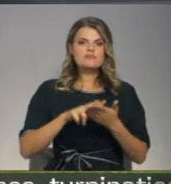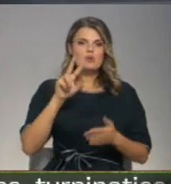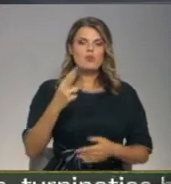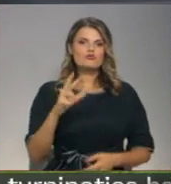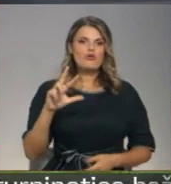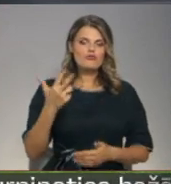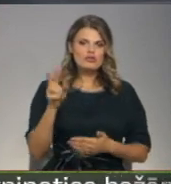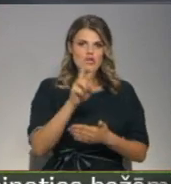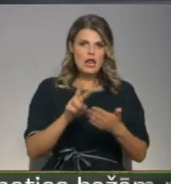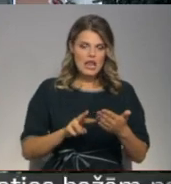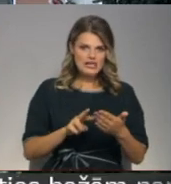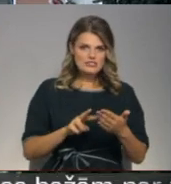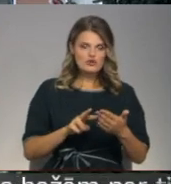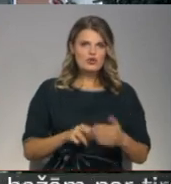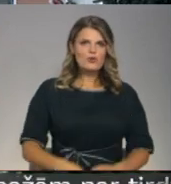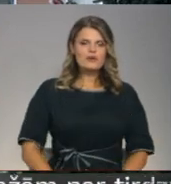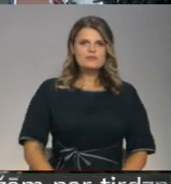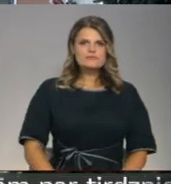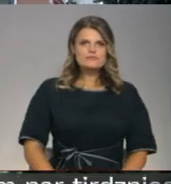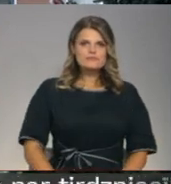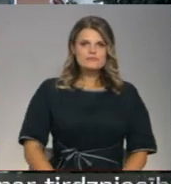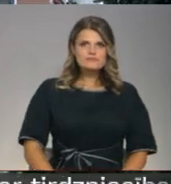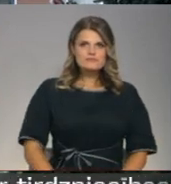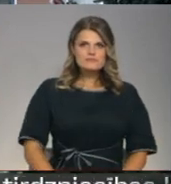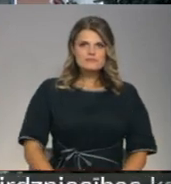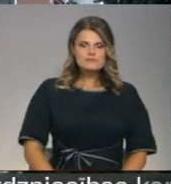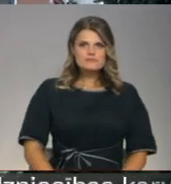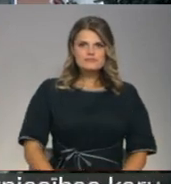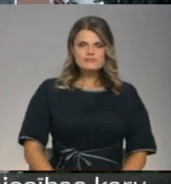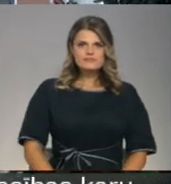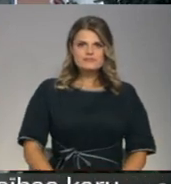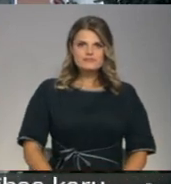un trešajā lasījumā. Sandra Pēgļkalne, Kaspars Daņeļevičs, Vidus Daugavas televīzija.